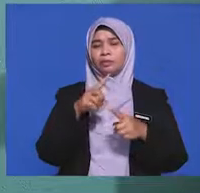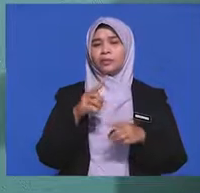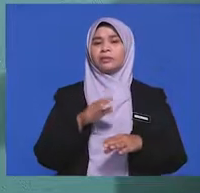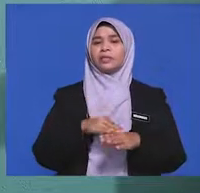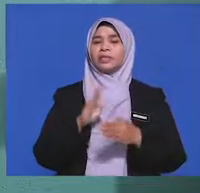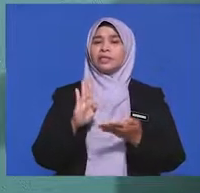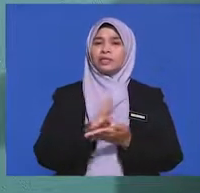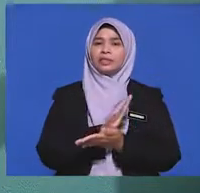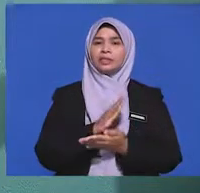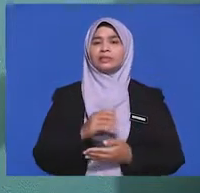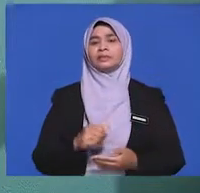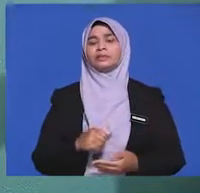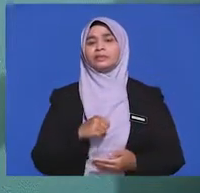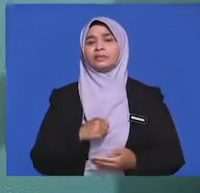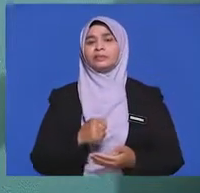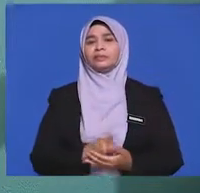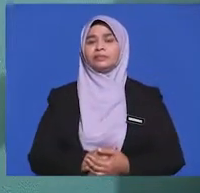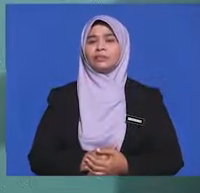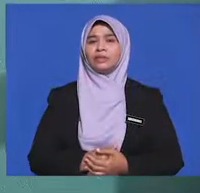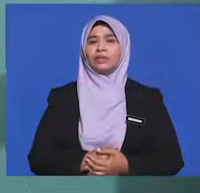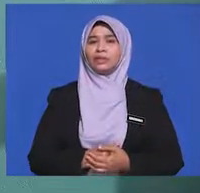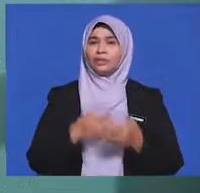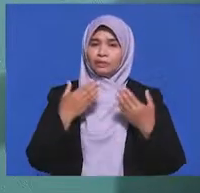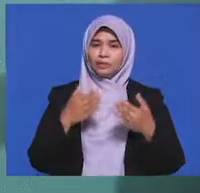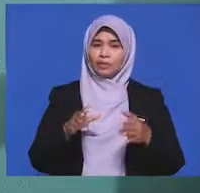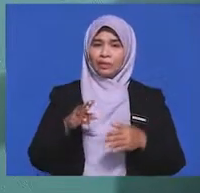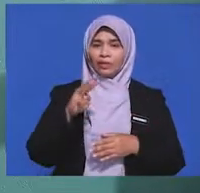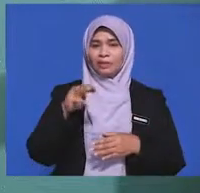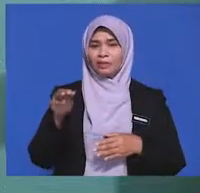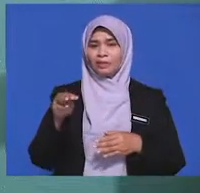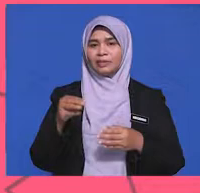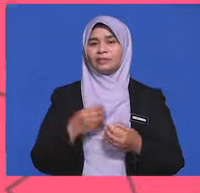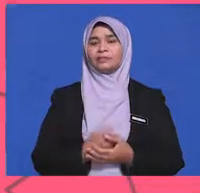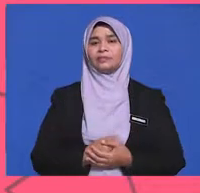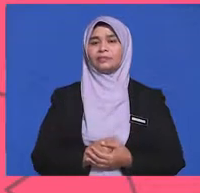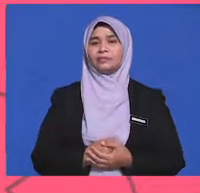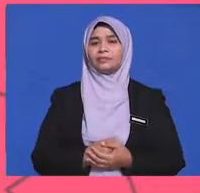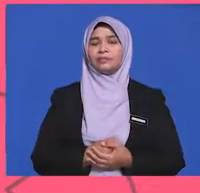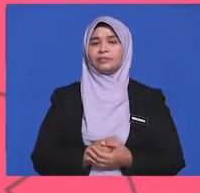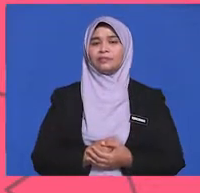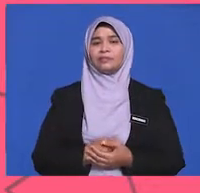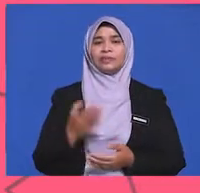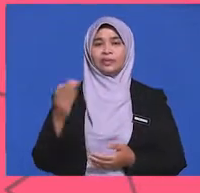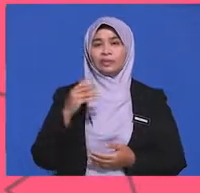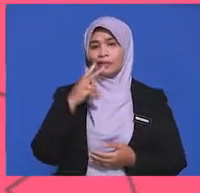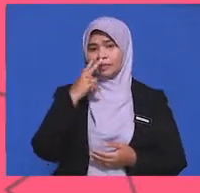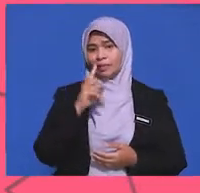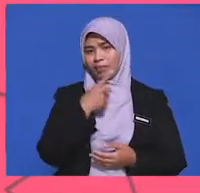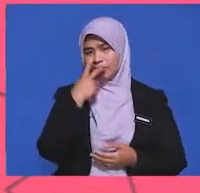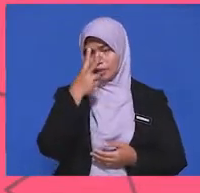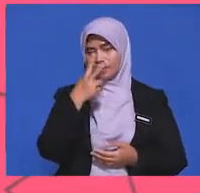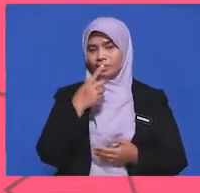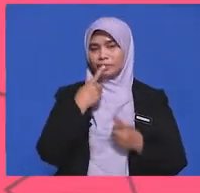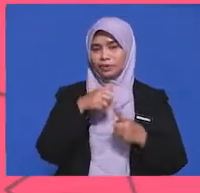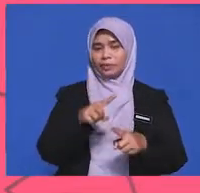mencuba menulis dan melakarkan jawapan pada kertas masing-masing. Mari kita semak